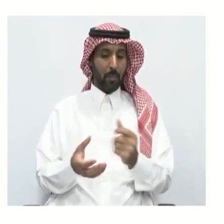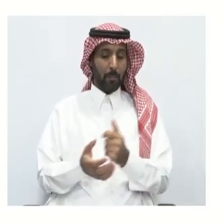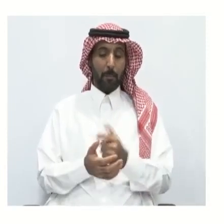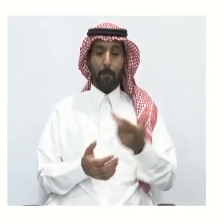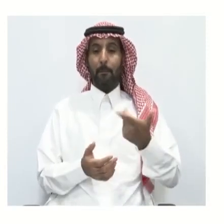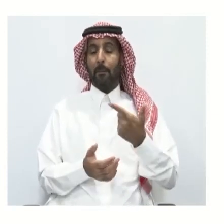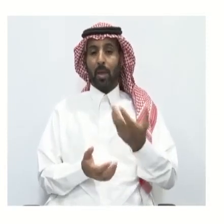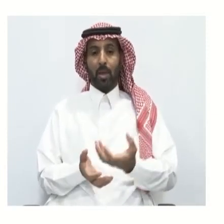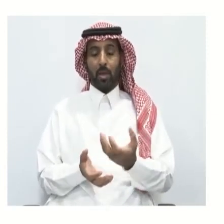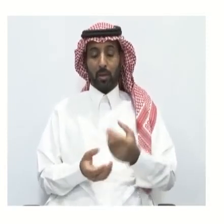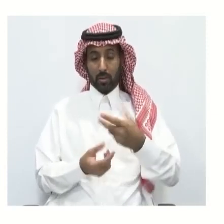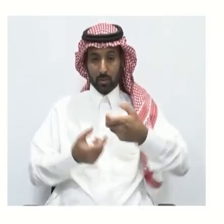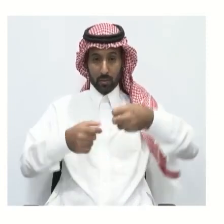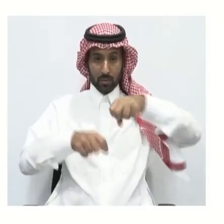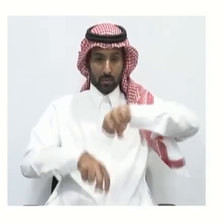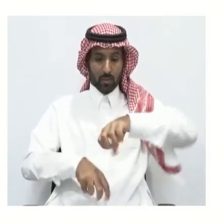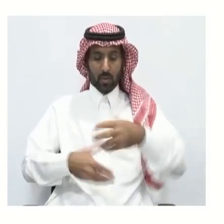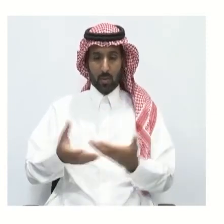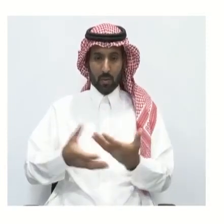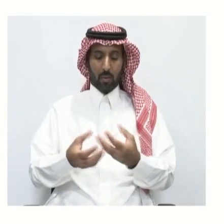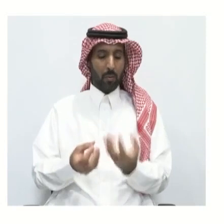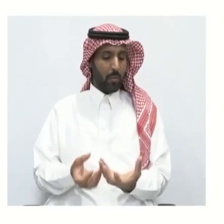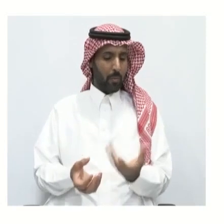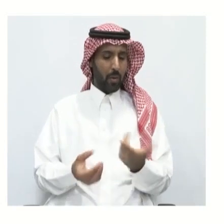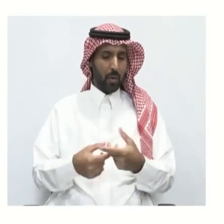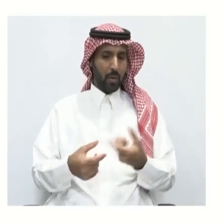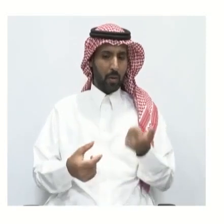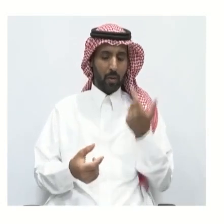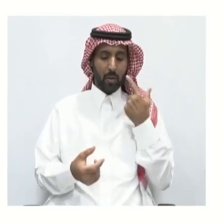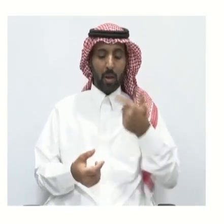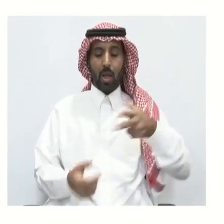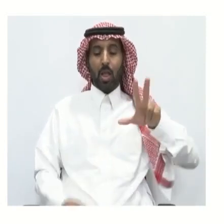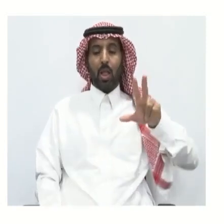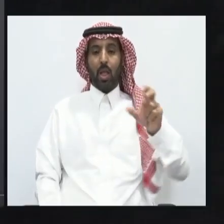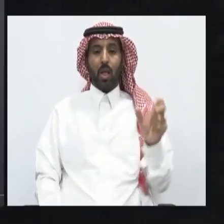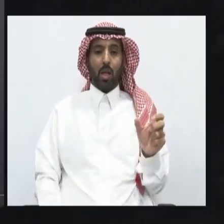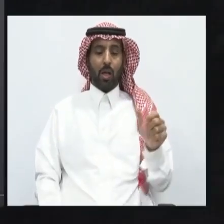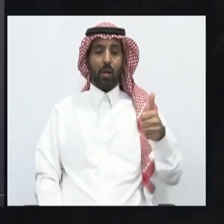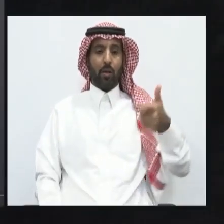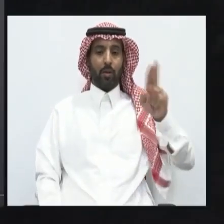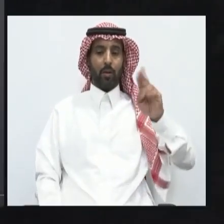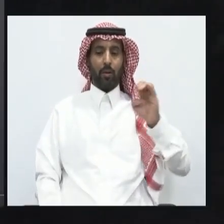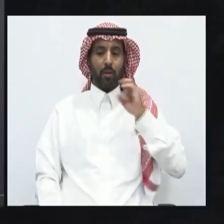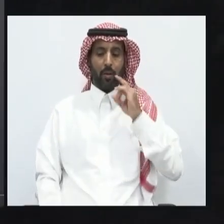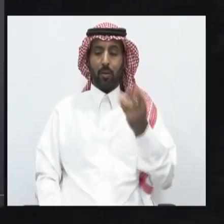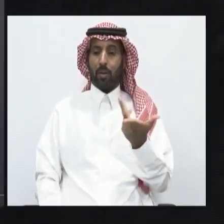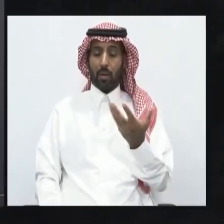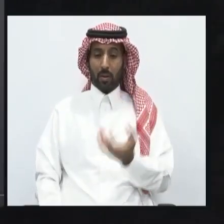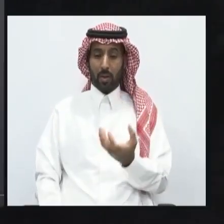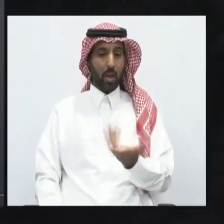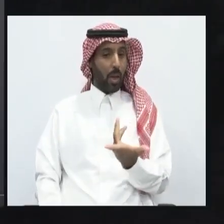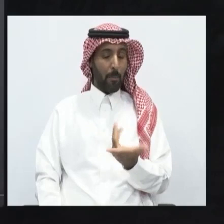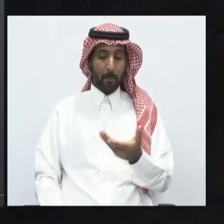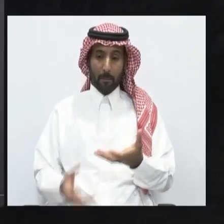الناتجه عند اجراء التفاعل الكيميائي عمليا في المختبر اذا هو كميه